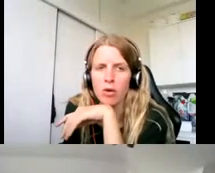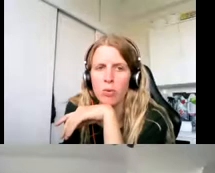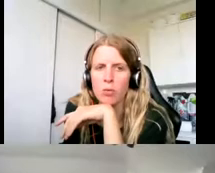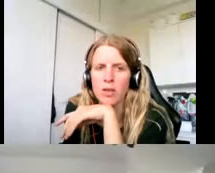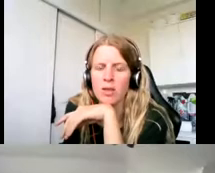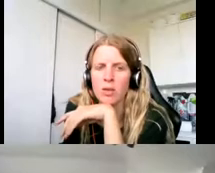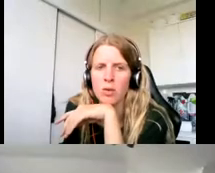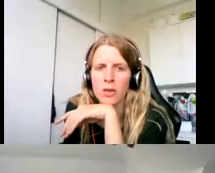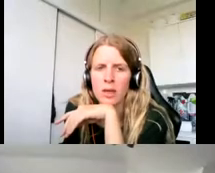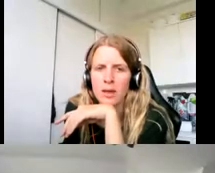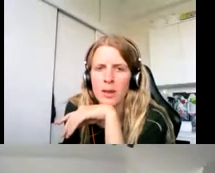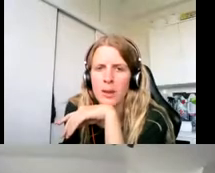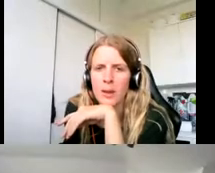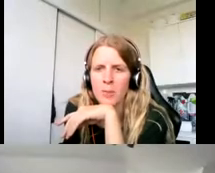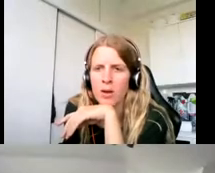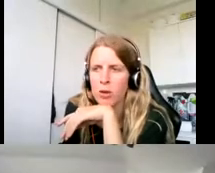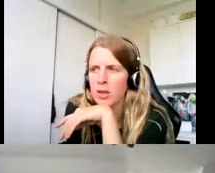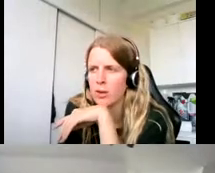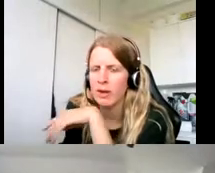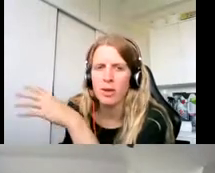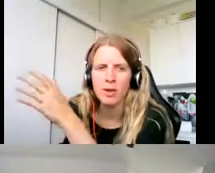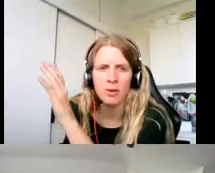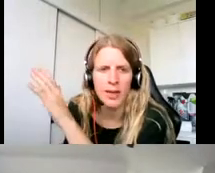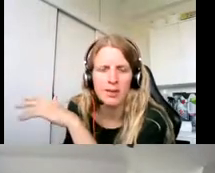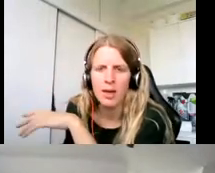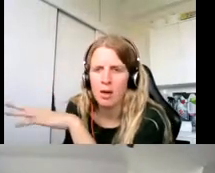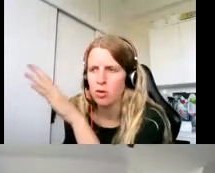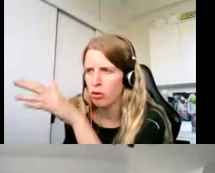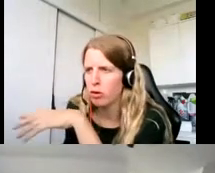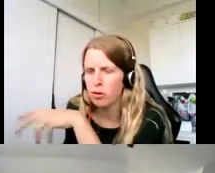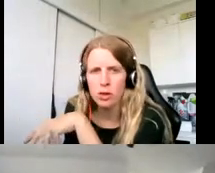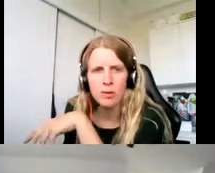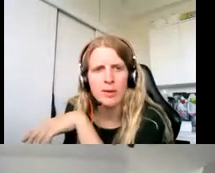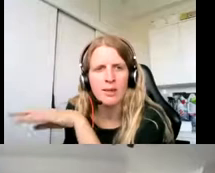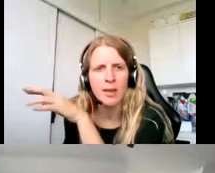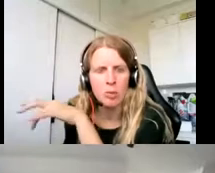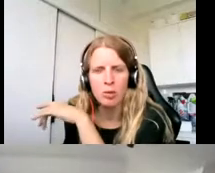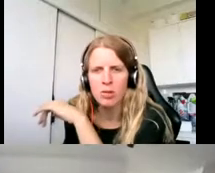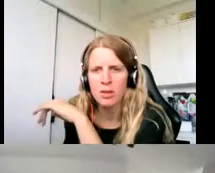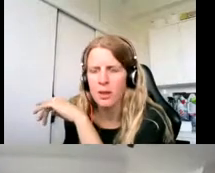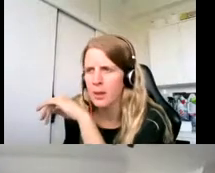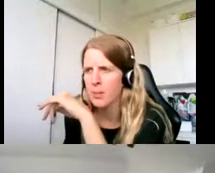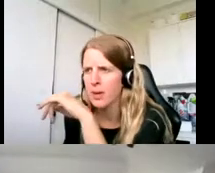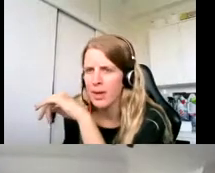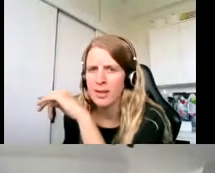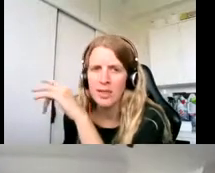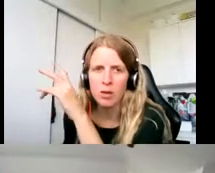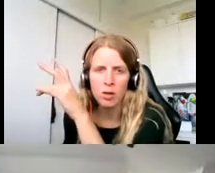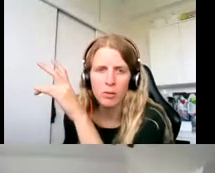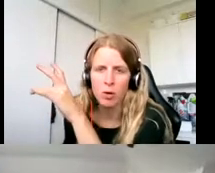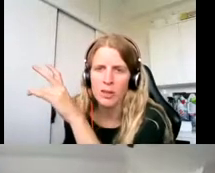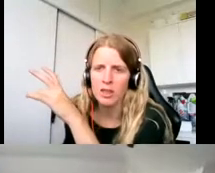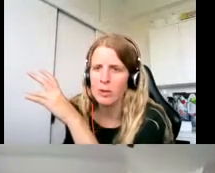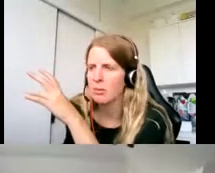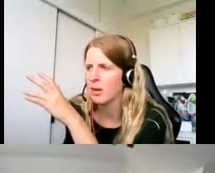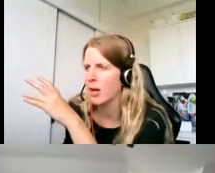er voor een groep moeten gezet worden. Er wordt eigenlijk vooral gevraagd, zorg voor continuïteit in die bubbels. En zie ook,